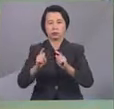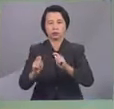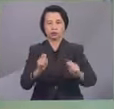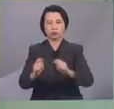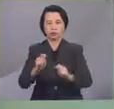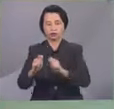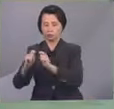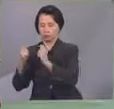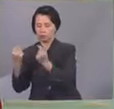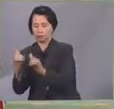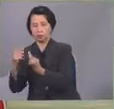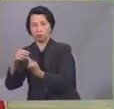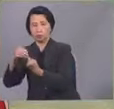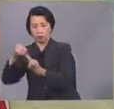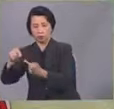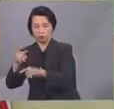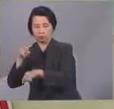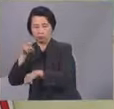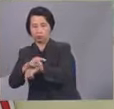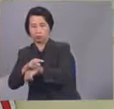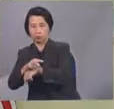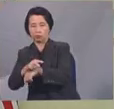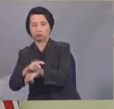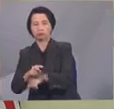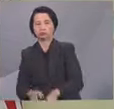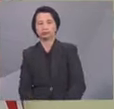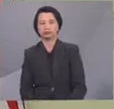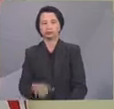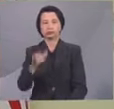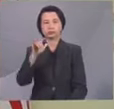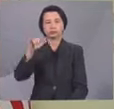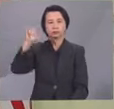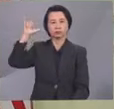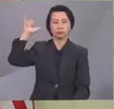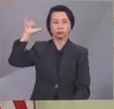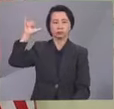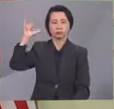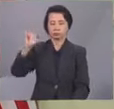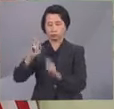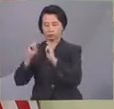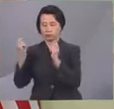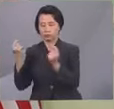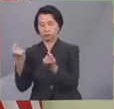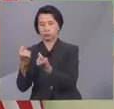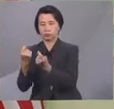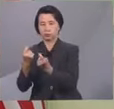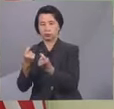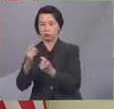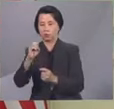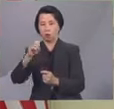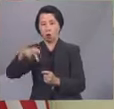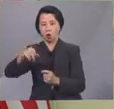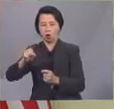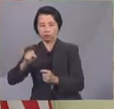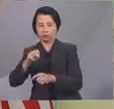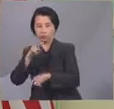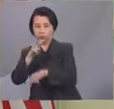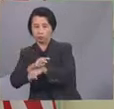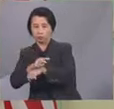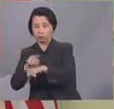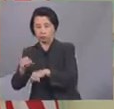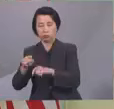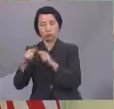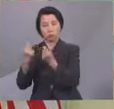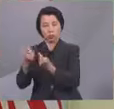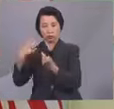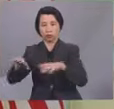tindakan Task Force Operasi Pematuhan. Semalam, Task Force Operasi Pematuhan telah